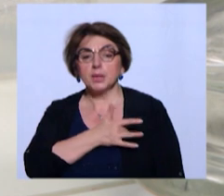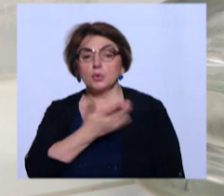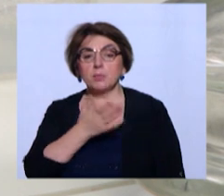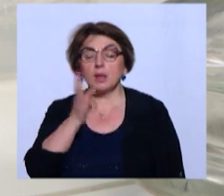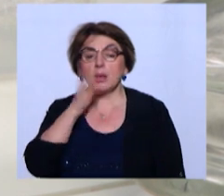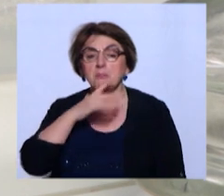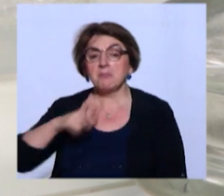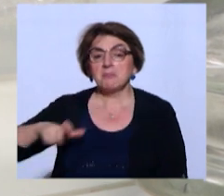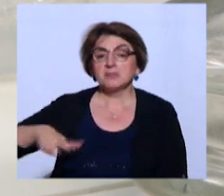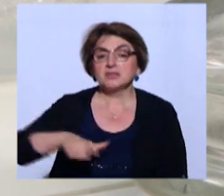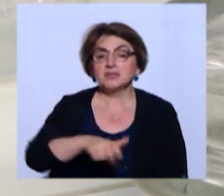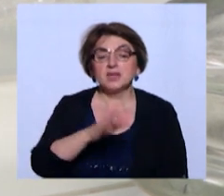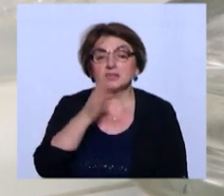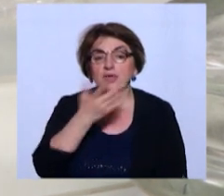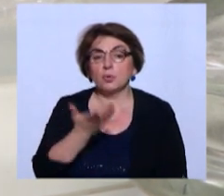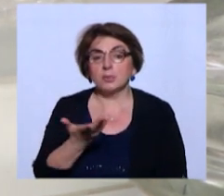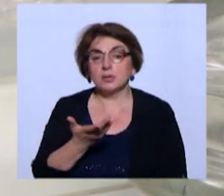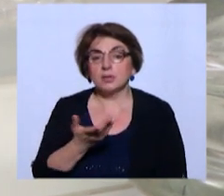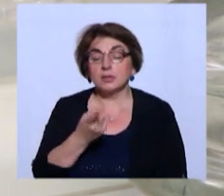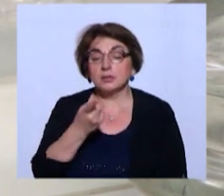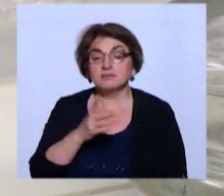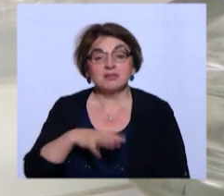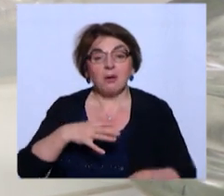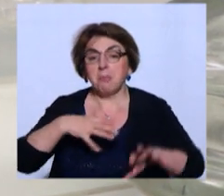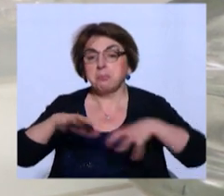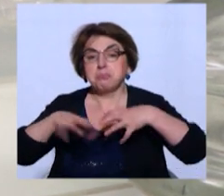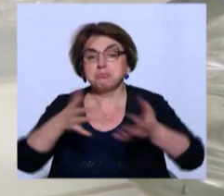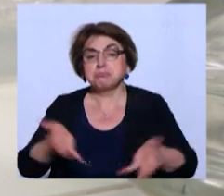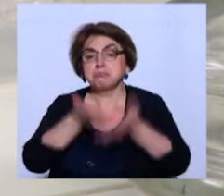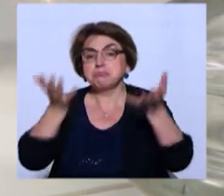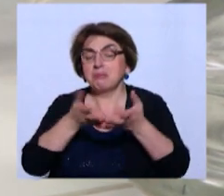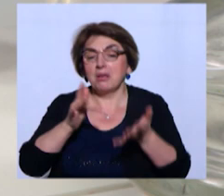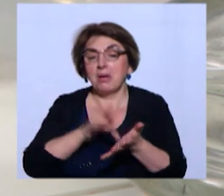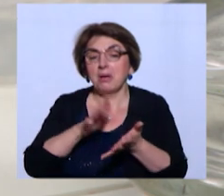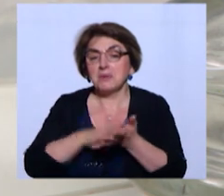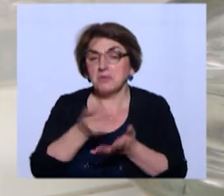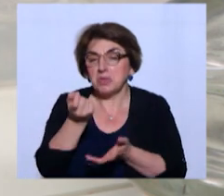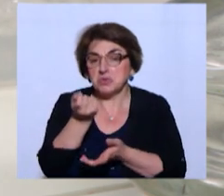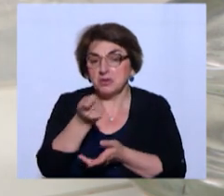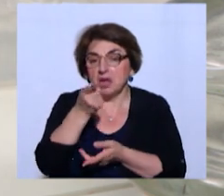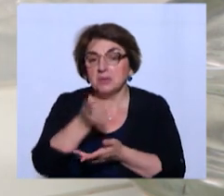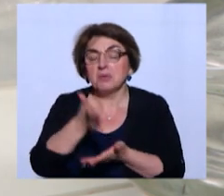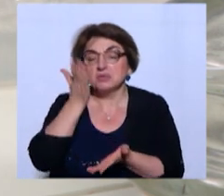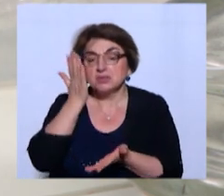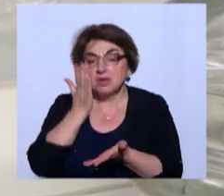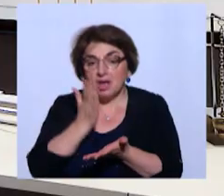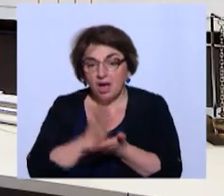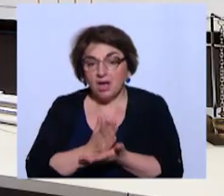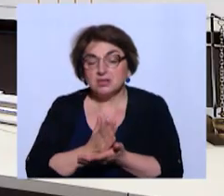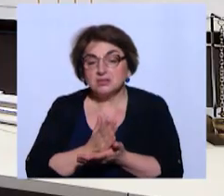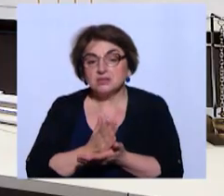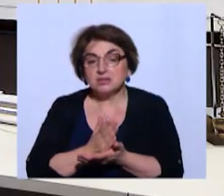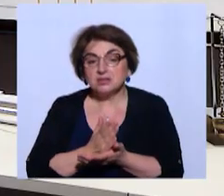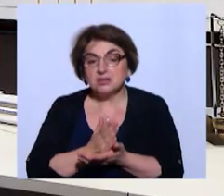მე მგონი უკვე თქვენ თვითონაც ადვილად მიხვდით, რომ ის, სადაც არ წარმოიქმნა ქაფი, ან წარმოიქმნა ძალიან მცირე რაოდენობით, ეს არის ხისტი წყალი,